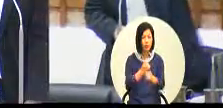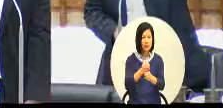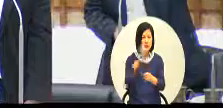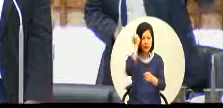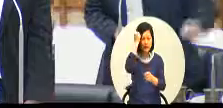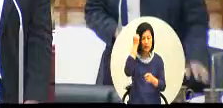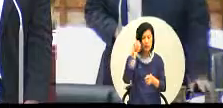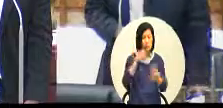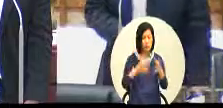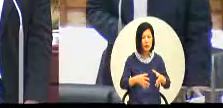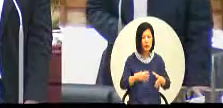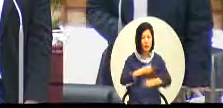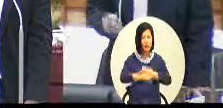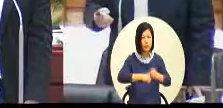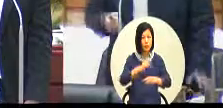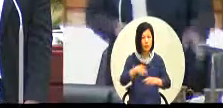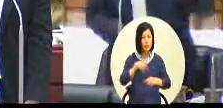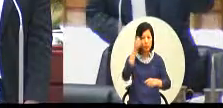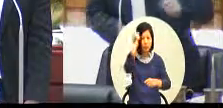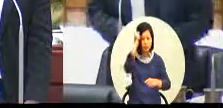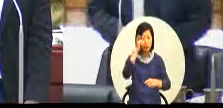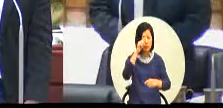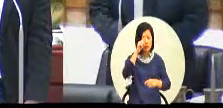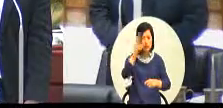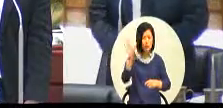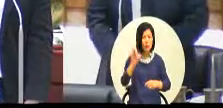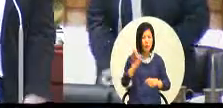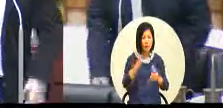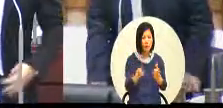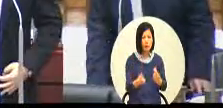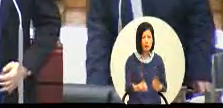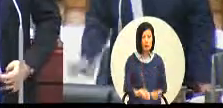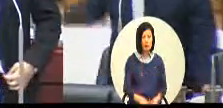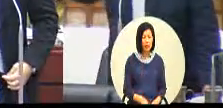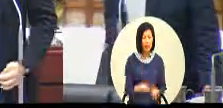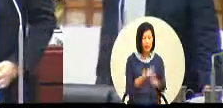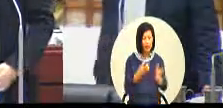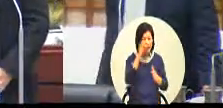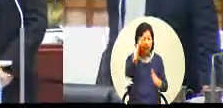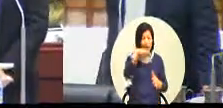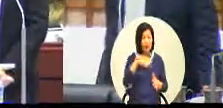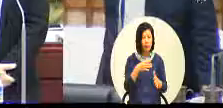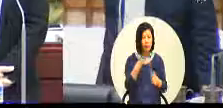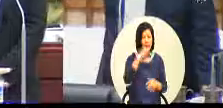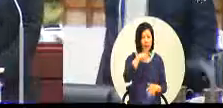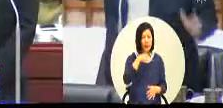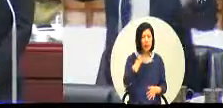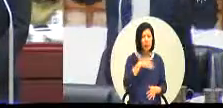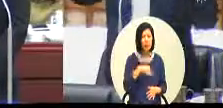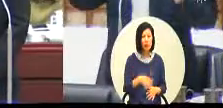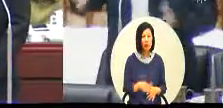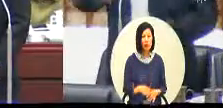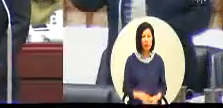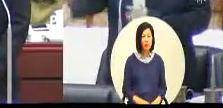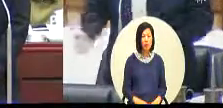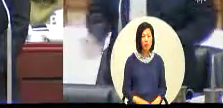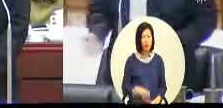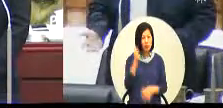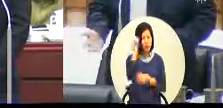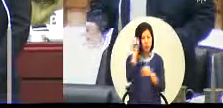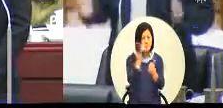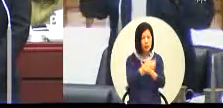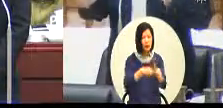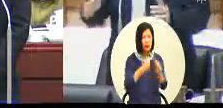是办这个活动这一天。那我在想说，刚刚我们看到了屏东的以住代户，他的整个活